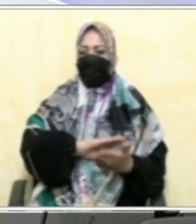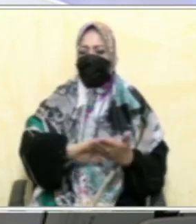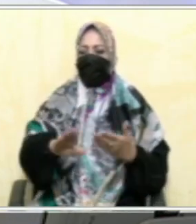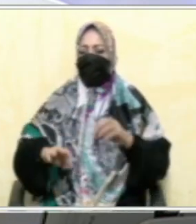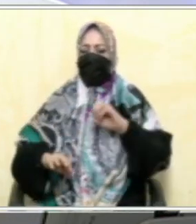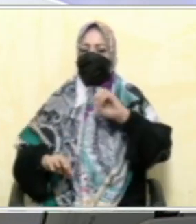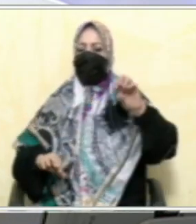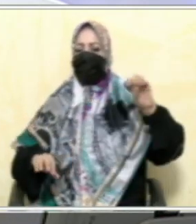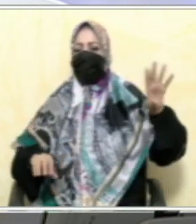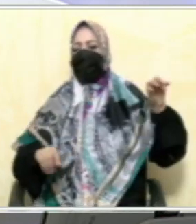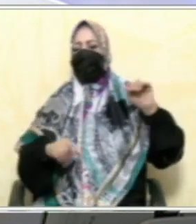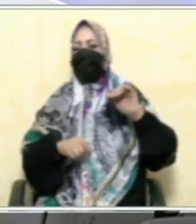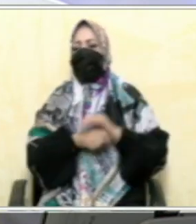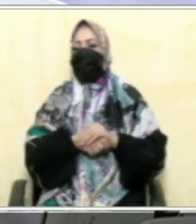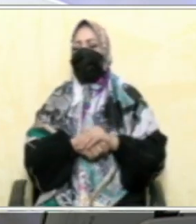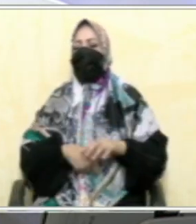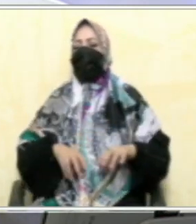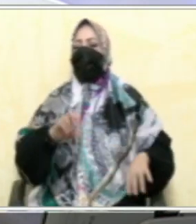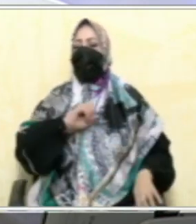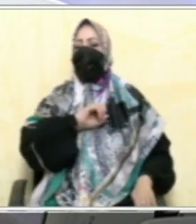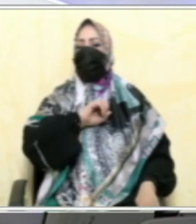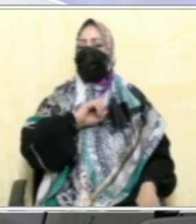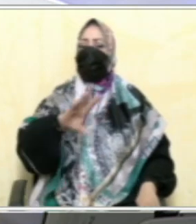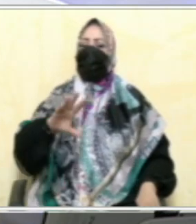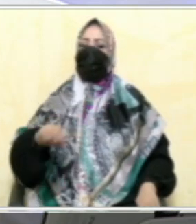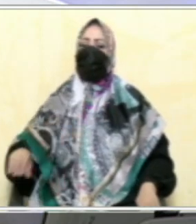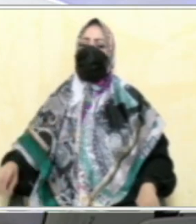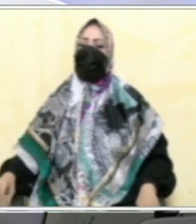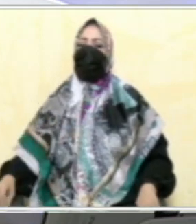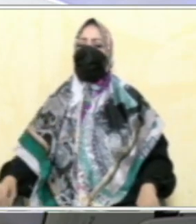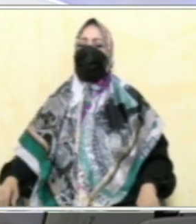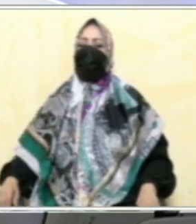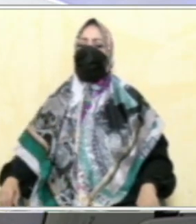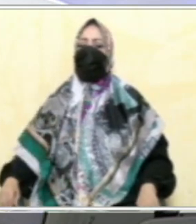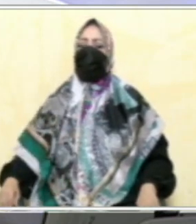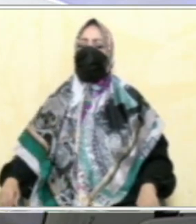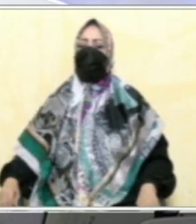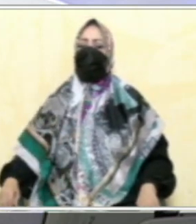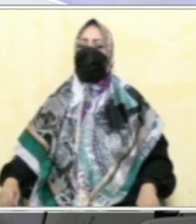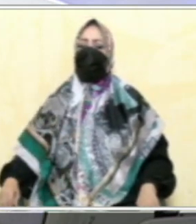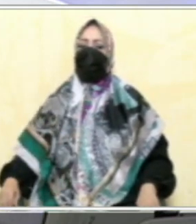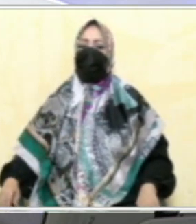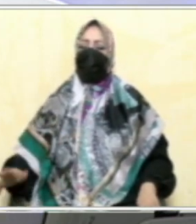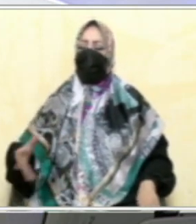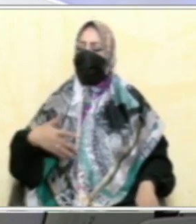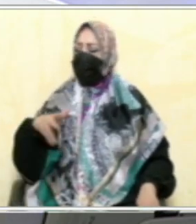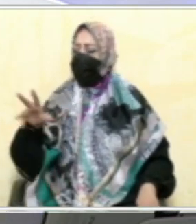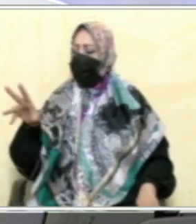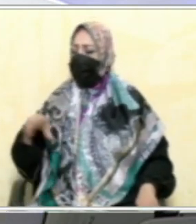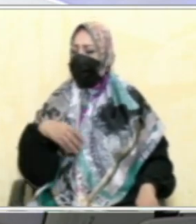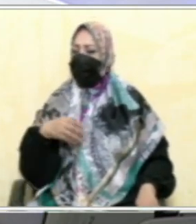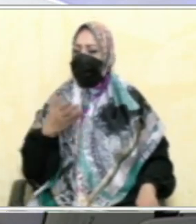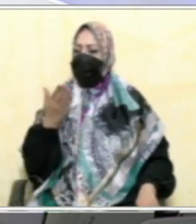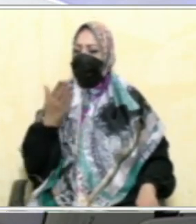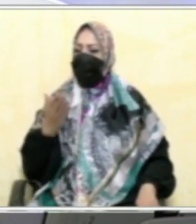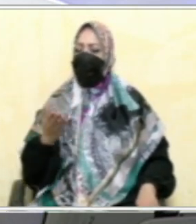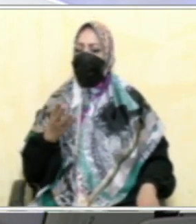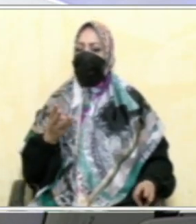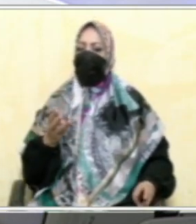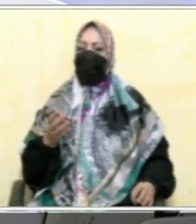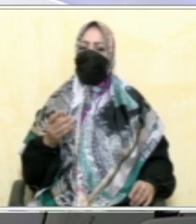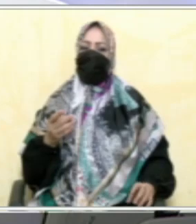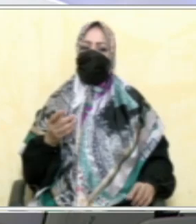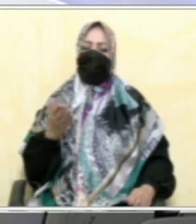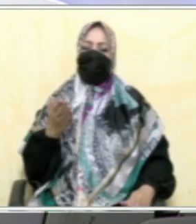كذا. قلت لهم سبحان الله، هذا الأمر اجتمع فيه من الحرام، لو علمت هذه الأبلة ما الله به